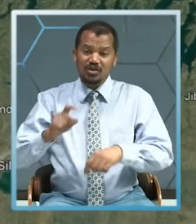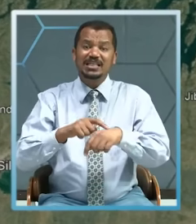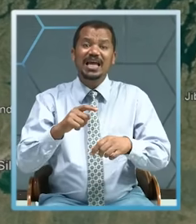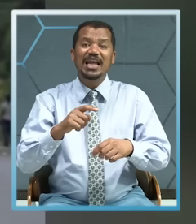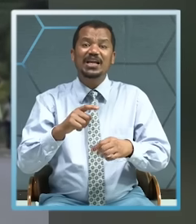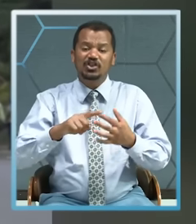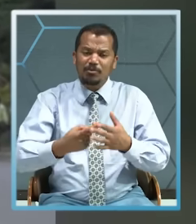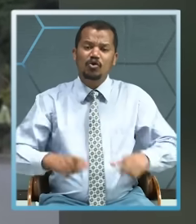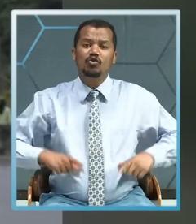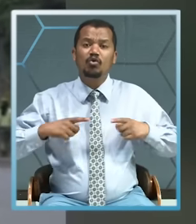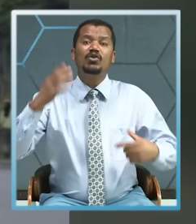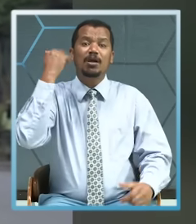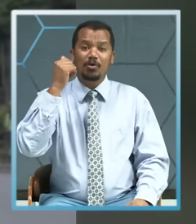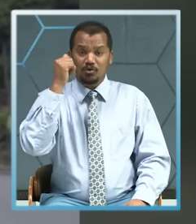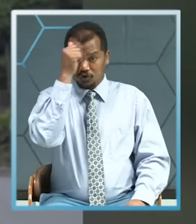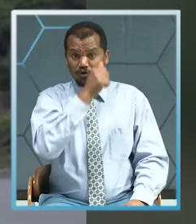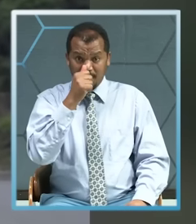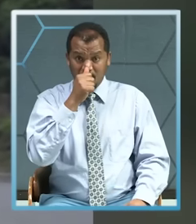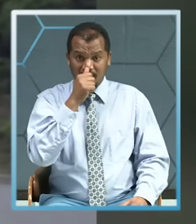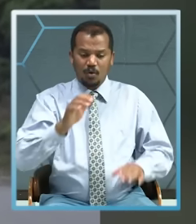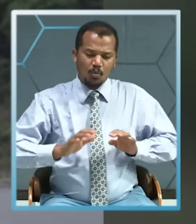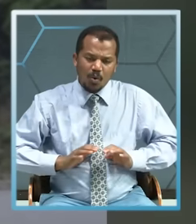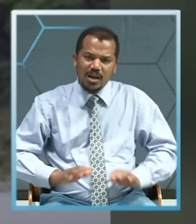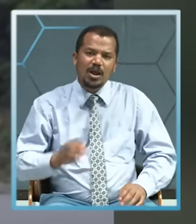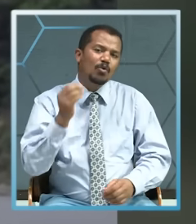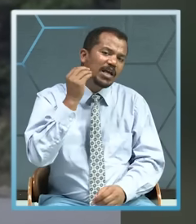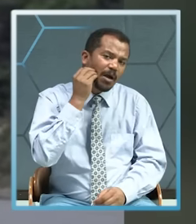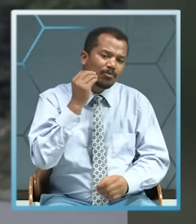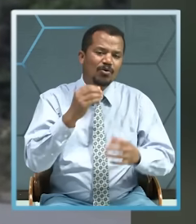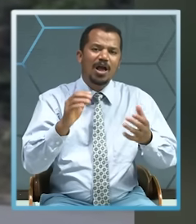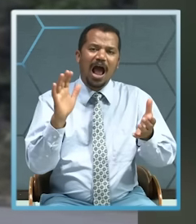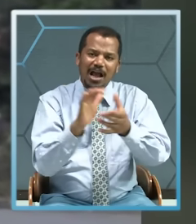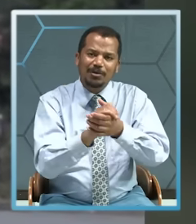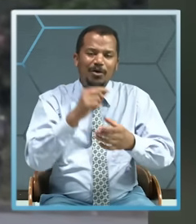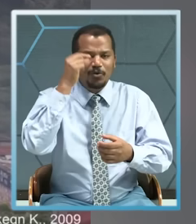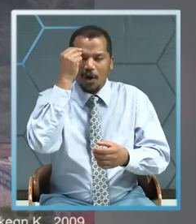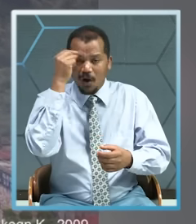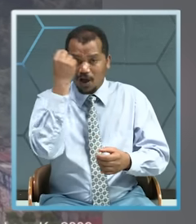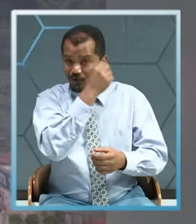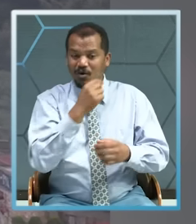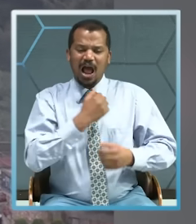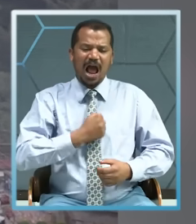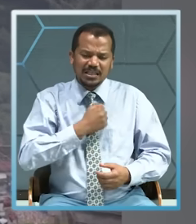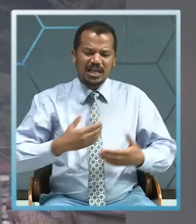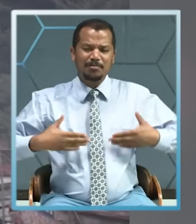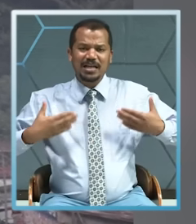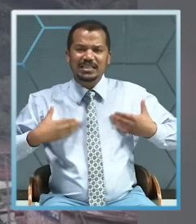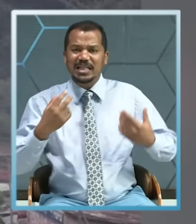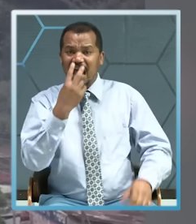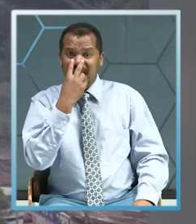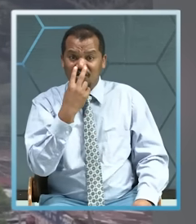ዘመን ጀምሮ ይኖሩ የነበሩ ኢትዮጵያውያን ወልደው እየሳሙ ድረው የኳሉ ሐዘን